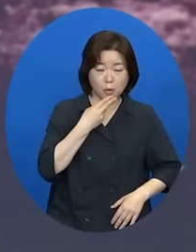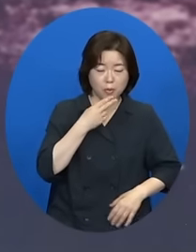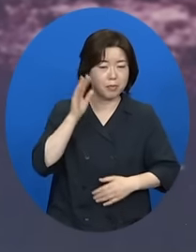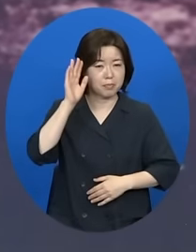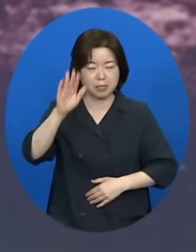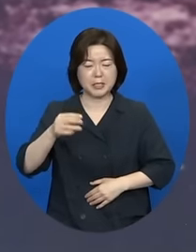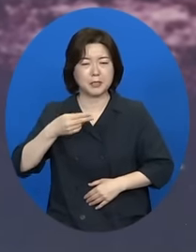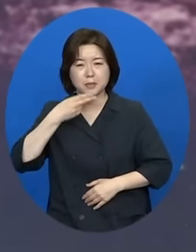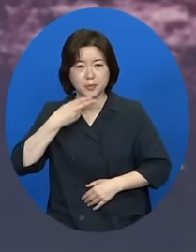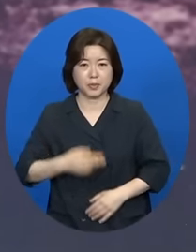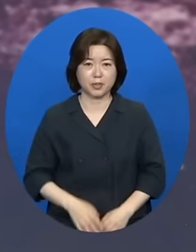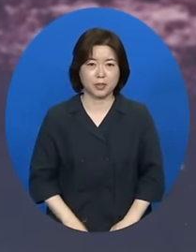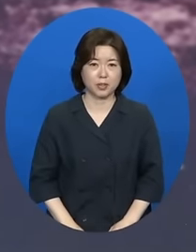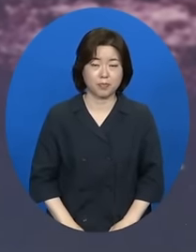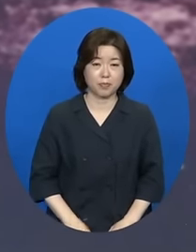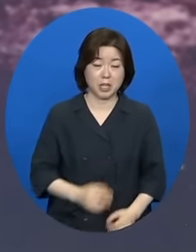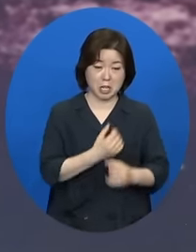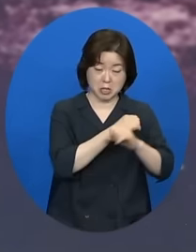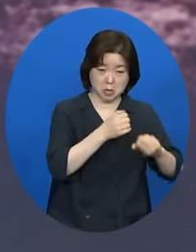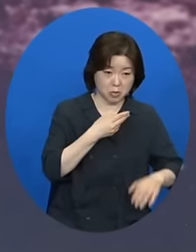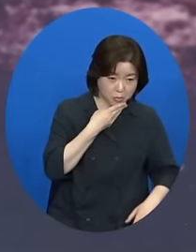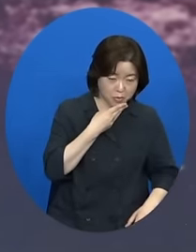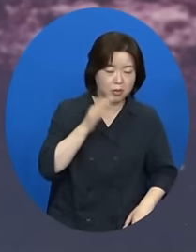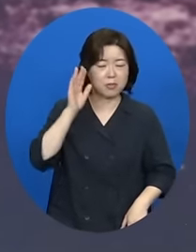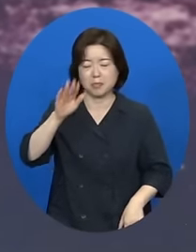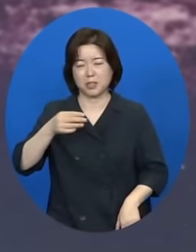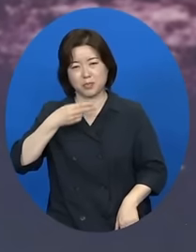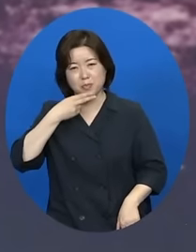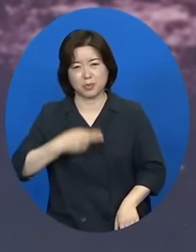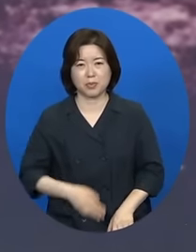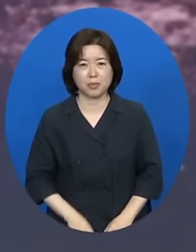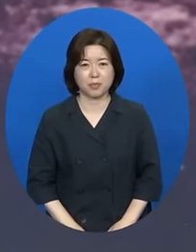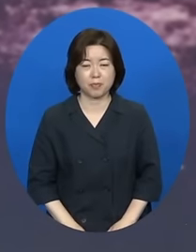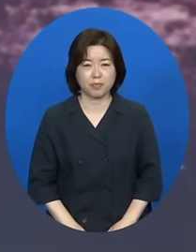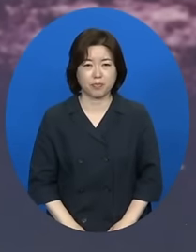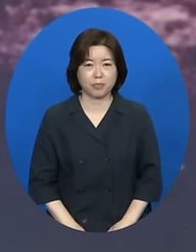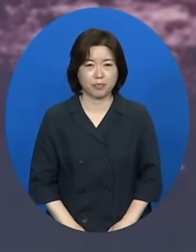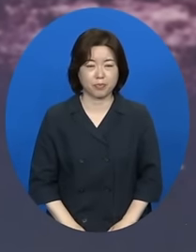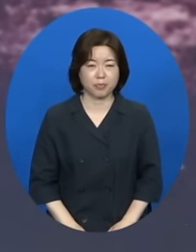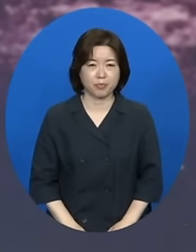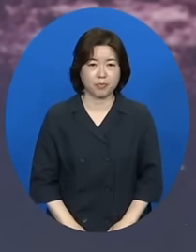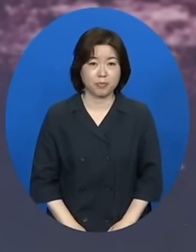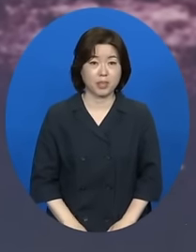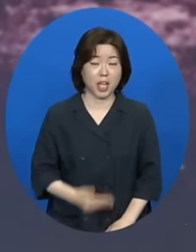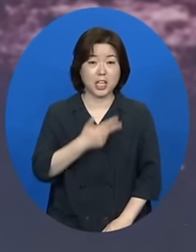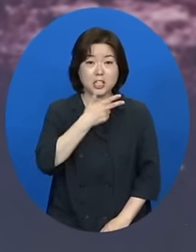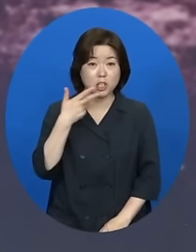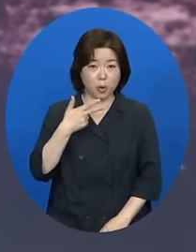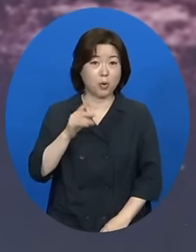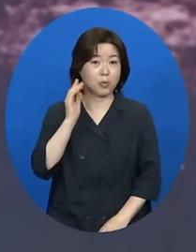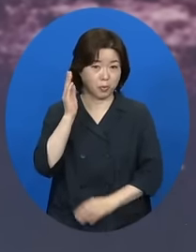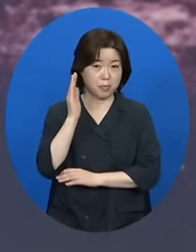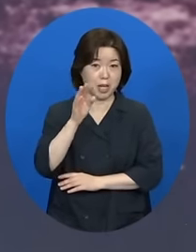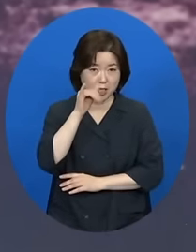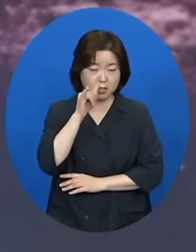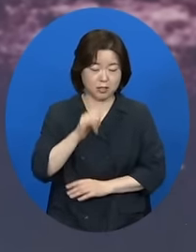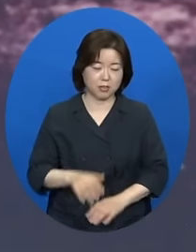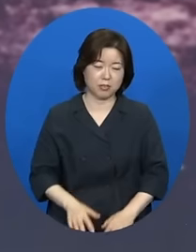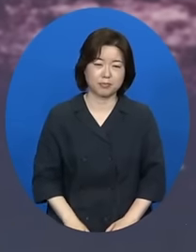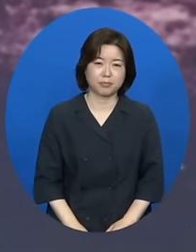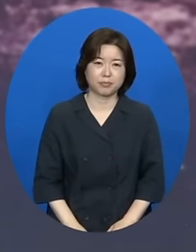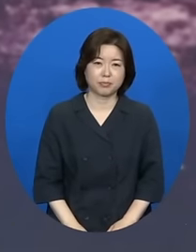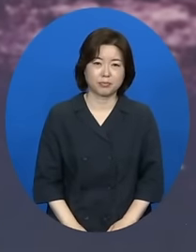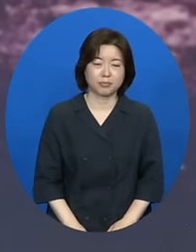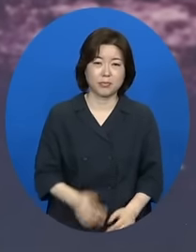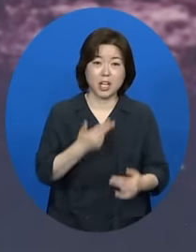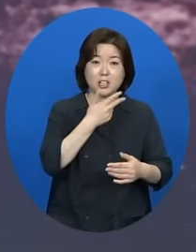없다. 용서 없이 미래는 없다. 영어로는 No future without forgiveness. 용서 없이는